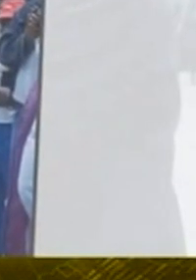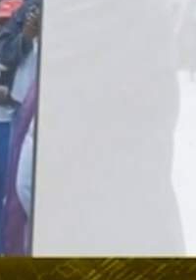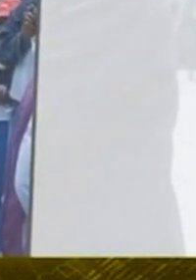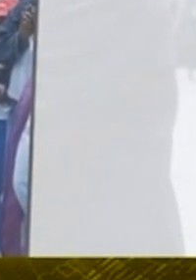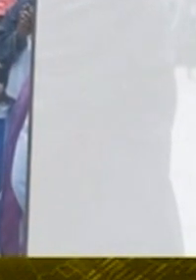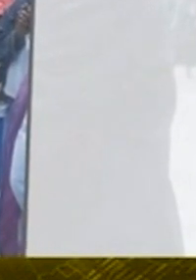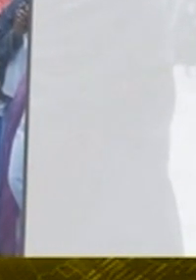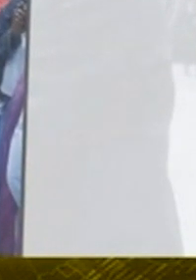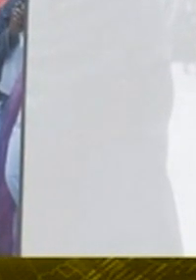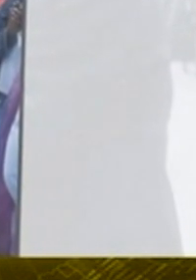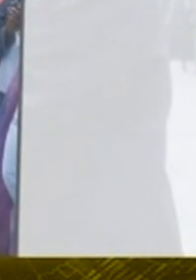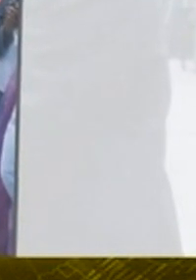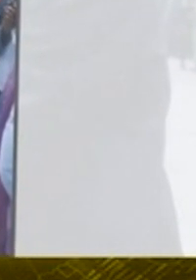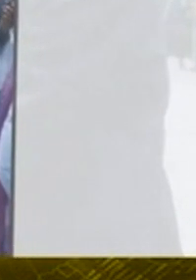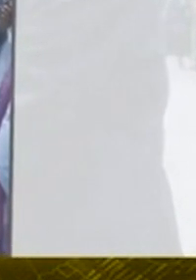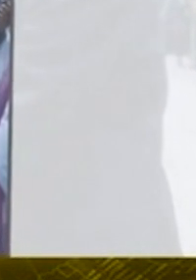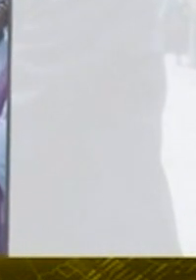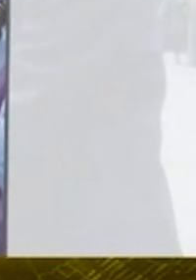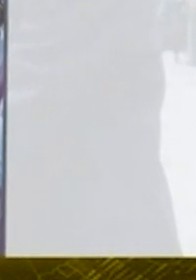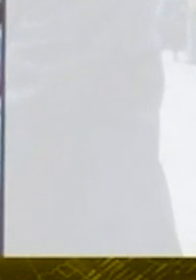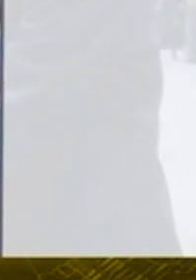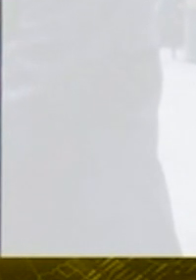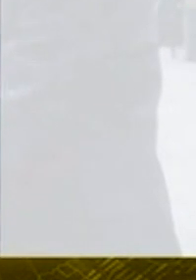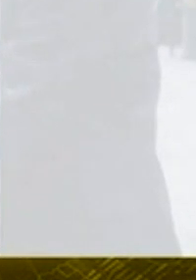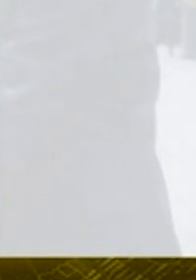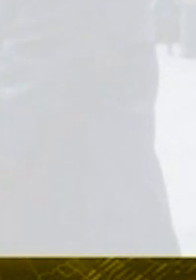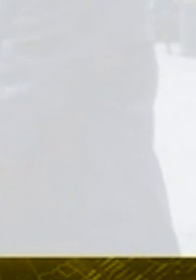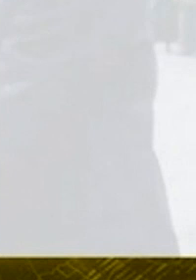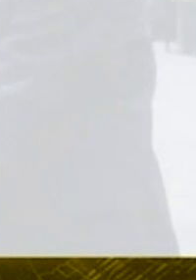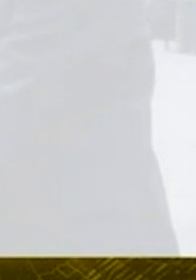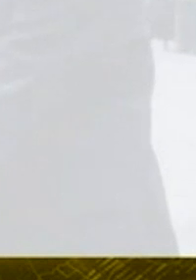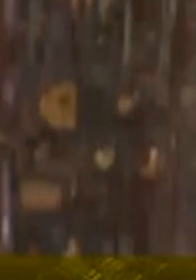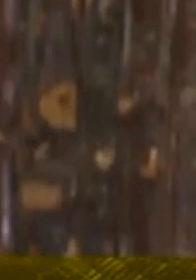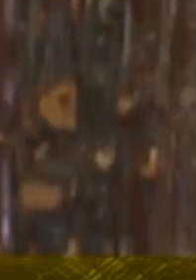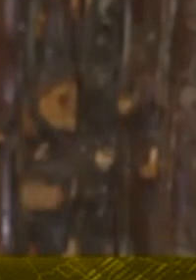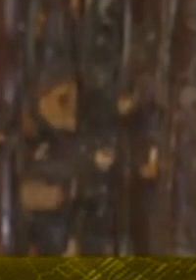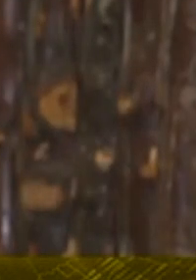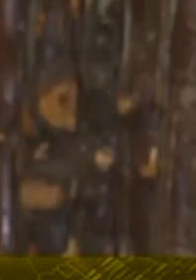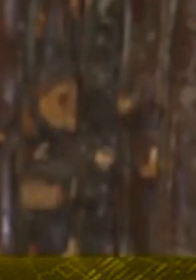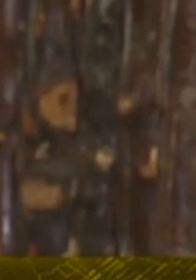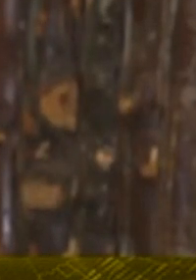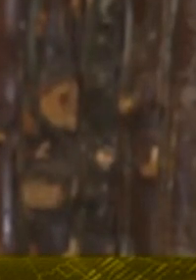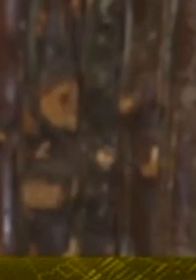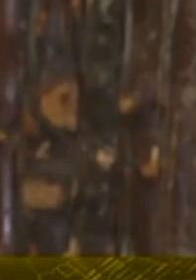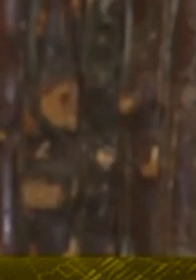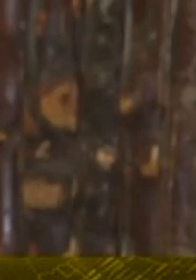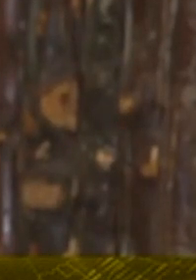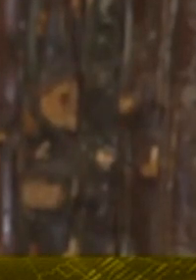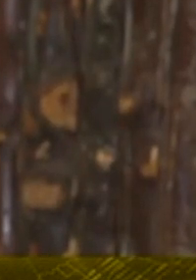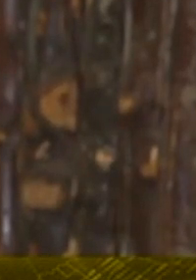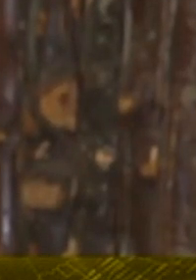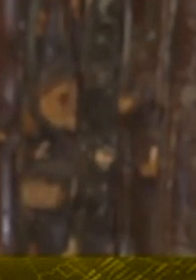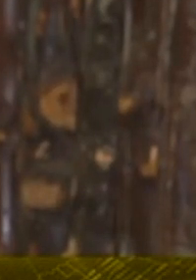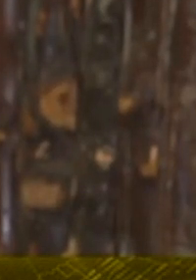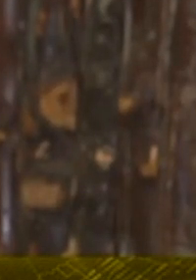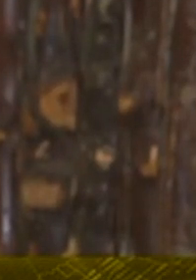ቅርሺ ክልተ ቅርሺ እየን ነይረን ክን ዝኩሉ ሰብ ቆሪፁ ክኣቱ ከሎ በቃ ማዓት ማዓት ማዓት ዝኾነ